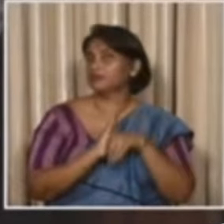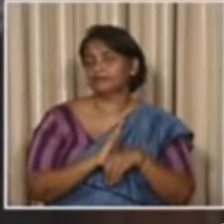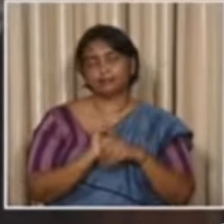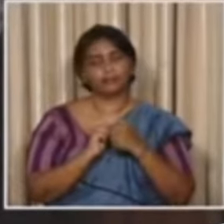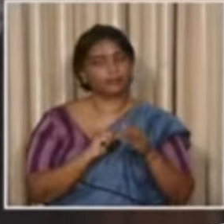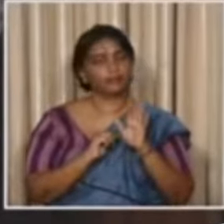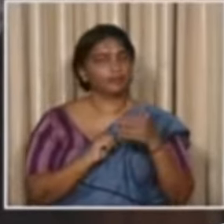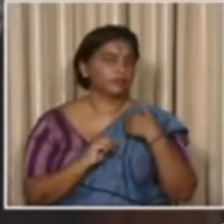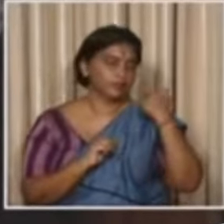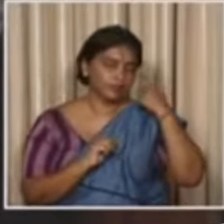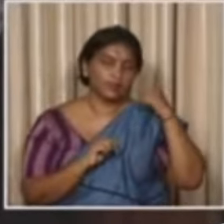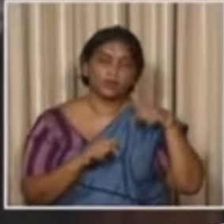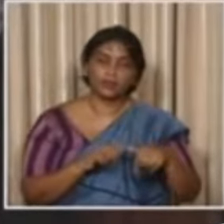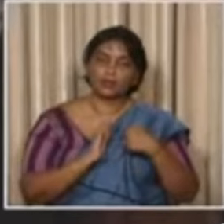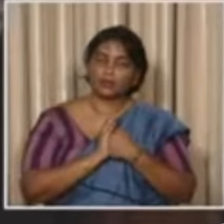වුණා. මං හිතනවා